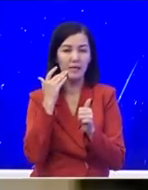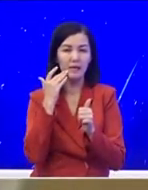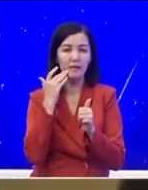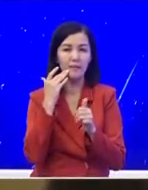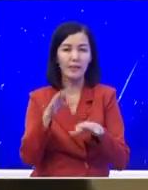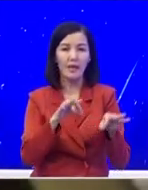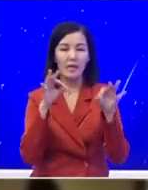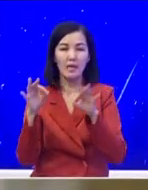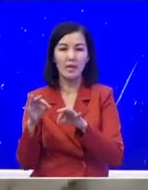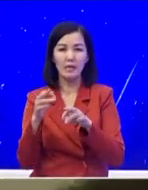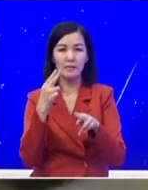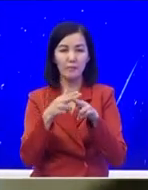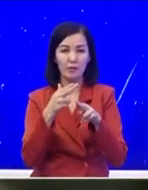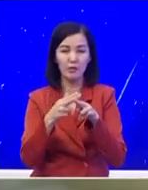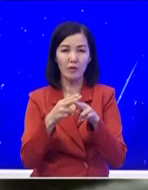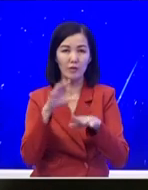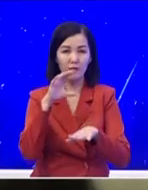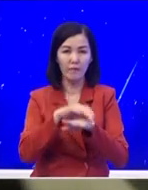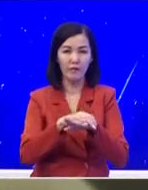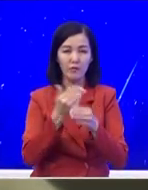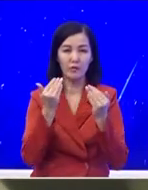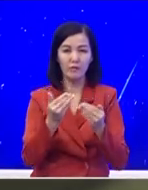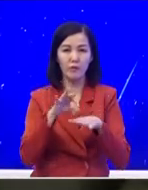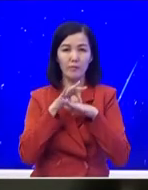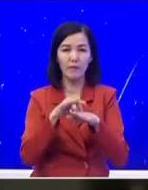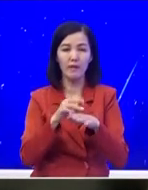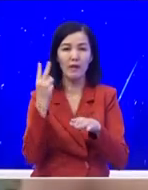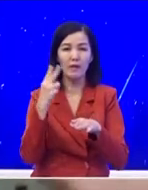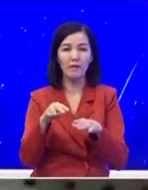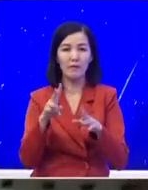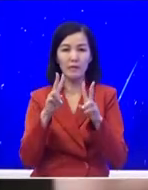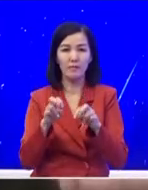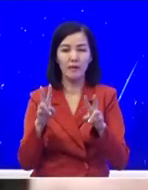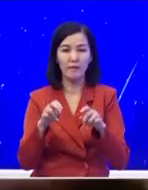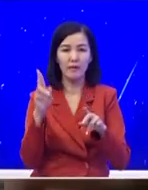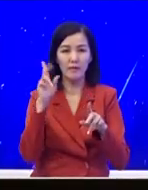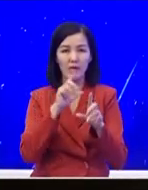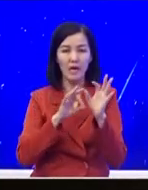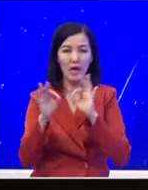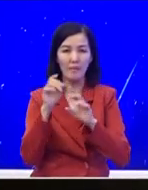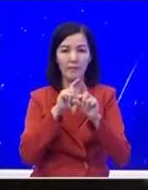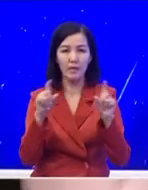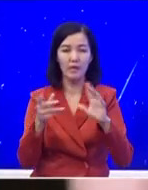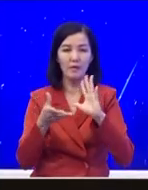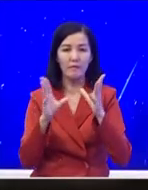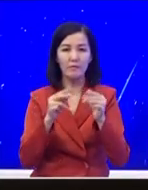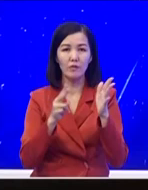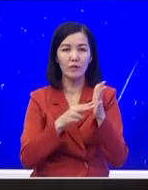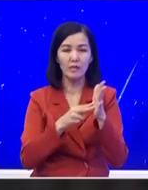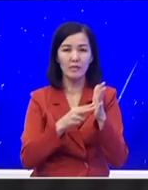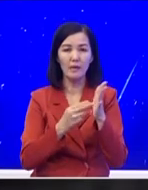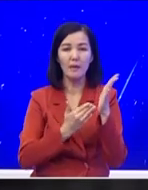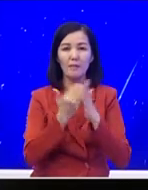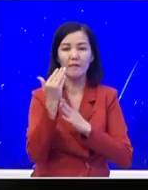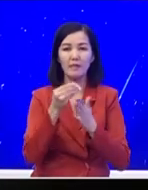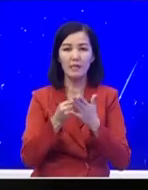нелегальный вывоз лекарств. На сегодняшний день они провели более 20 рейдов и проверок аптек. По их итогам, в 7 из них необоснованно